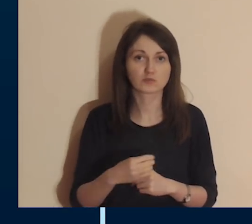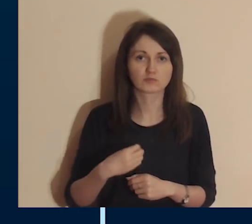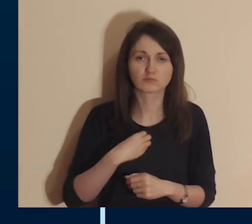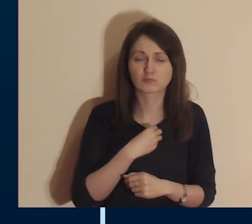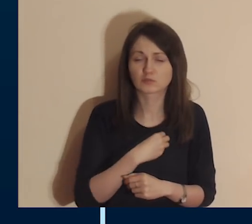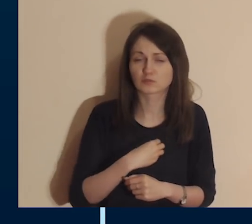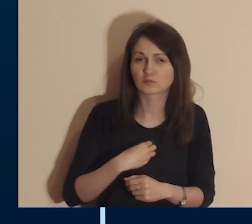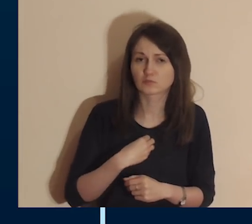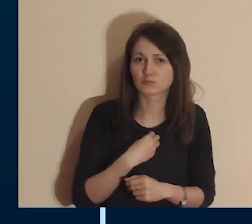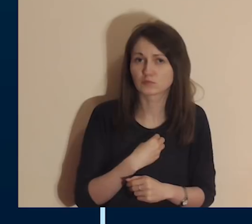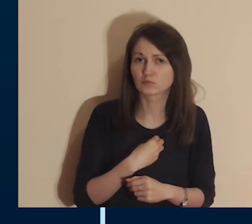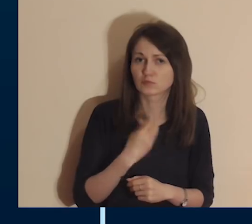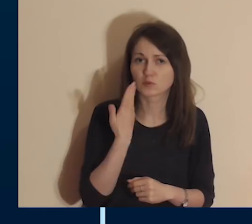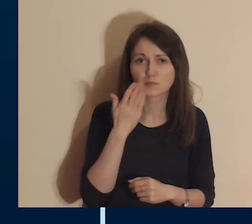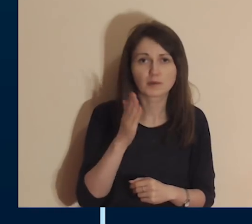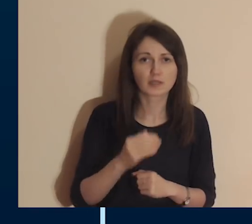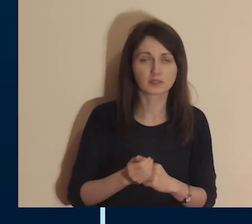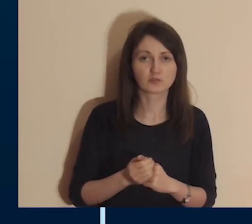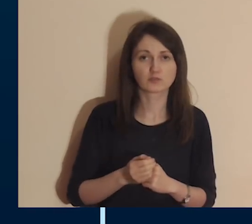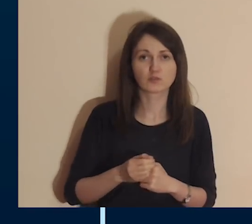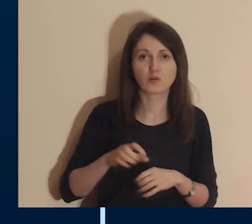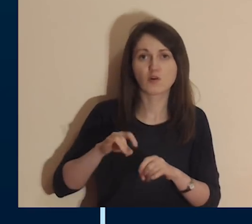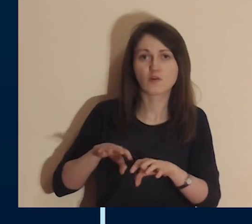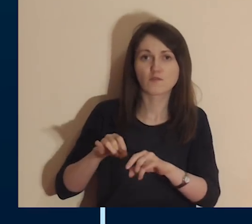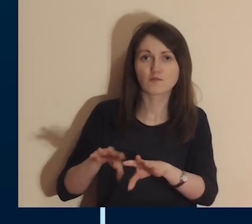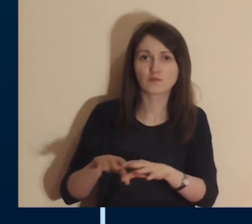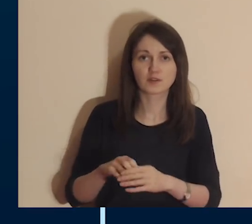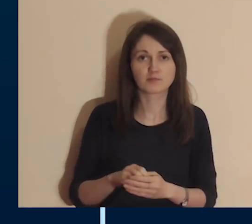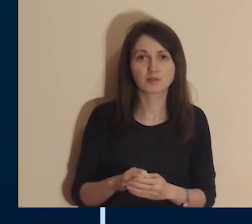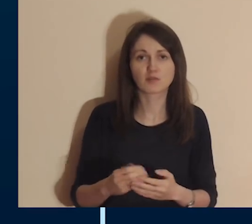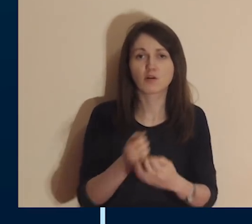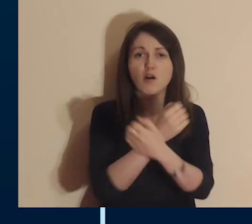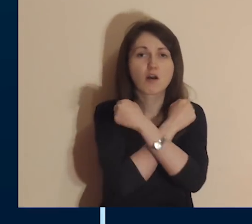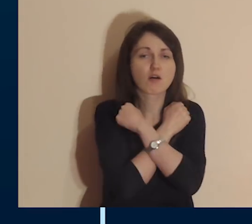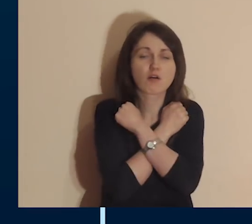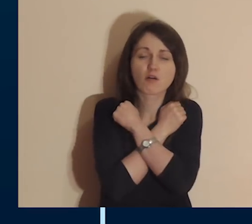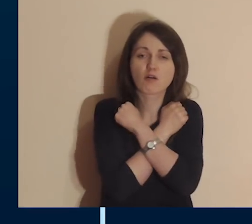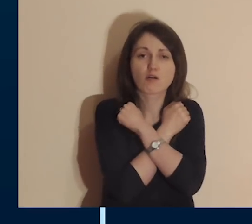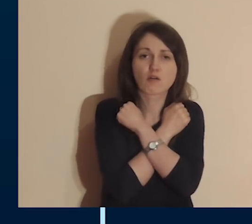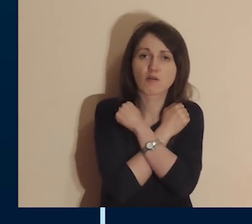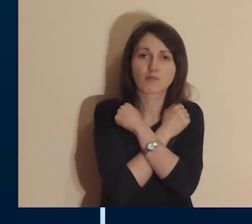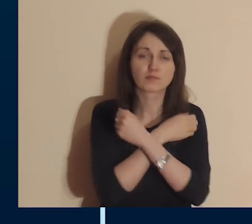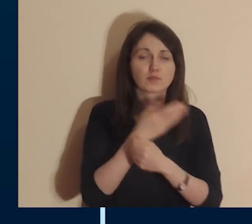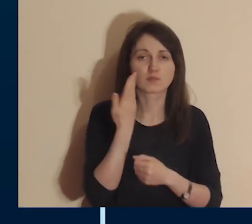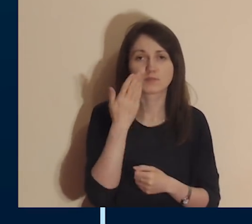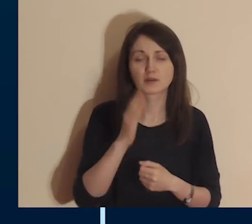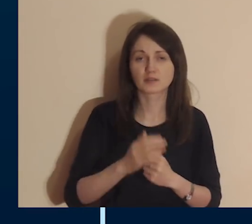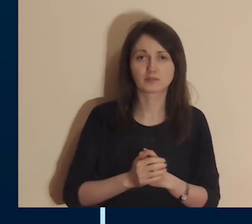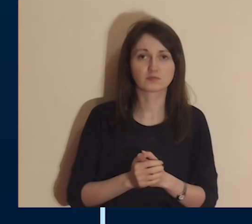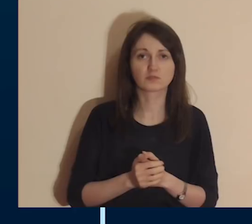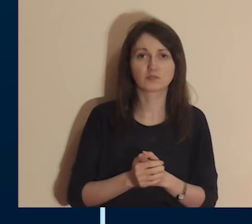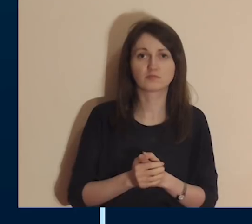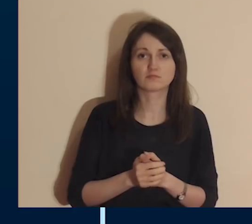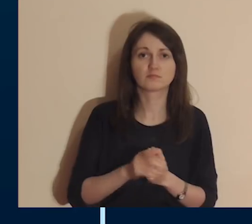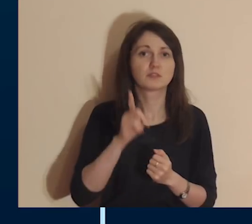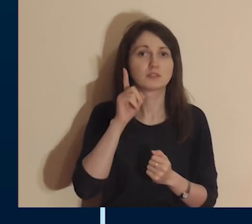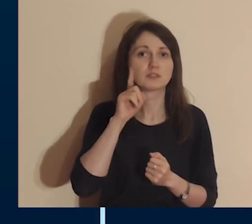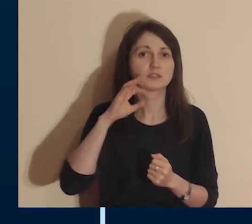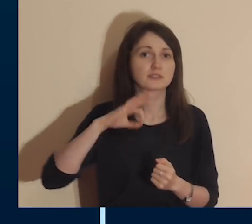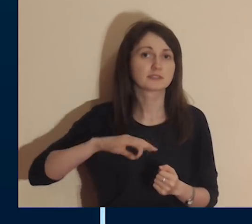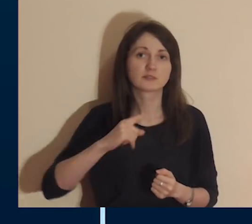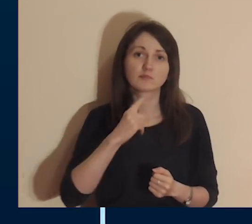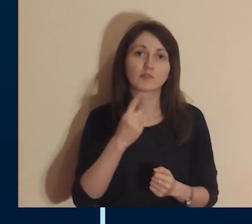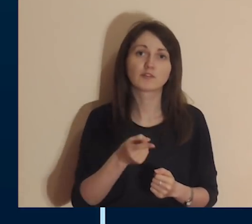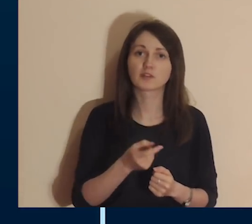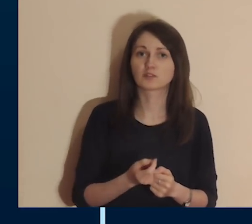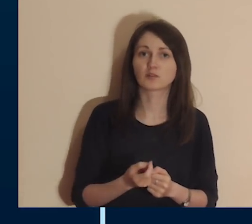A gdy jeszcze był daleko, ujrzał go jego ojciec i wzruszył się głęboko. Wybiegł naprzeciw niego, rzucił